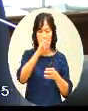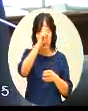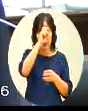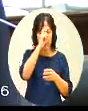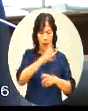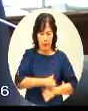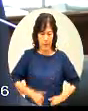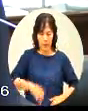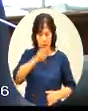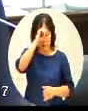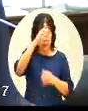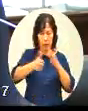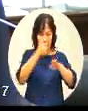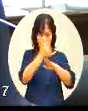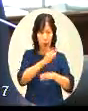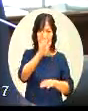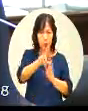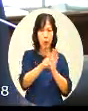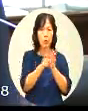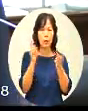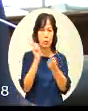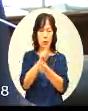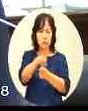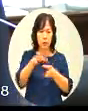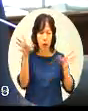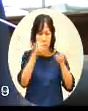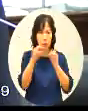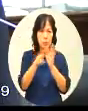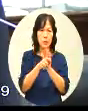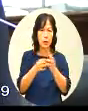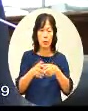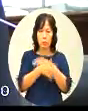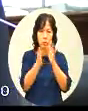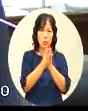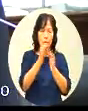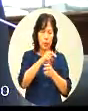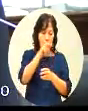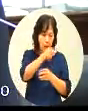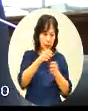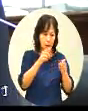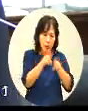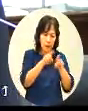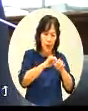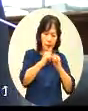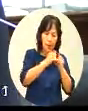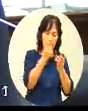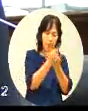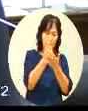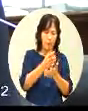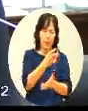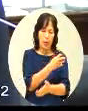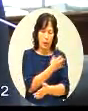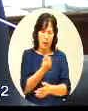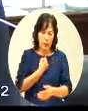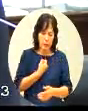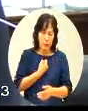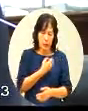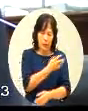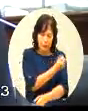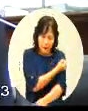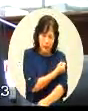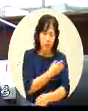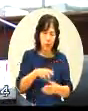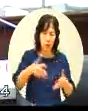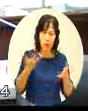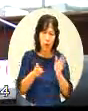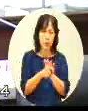能够执政，能够把这样的一个资源，把它做一个看待民生疾苦的问题，能够根绝登革热。